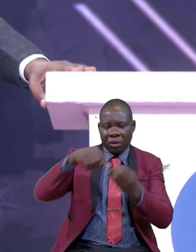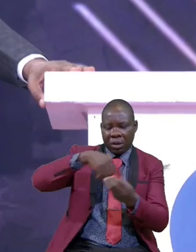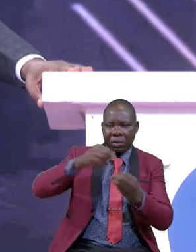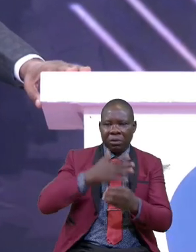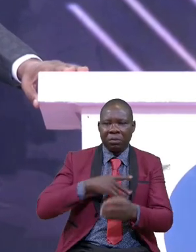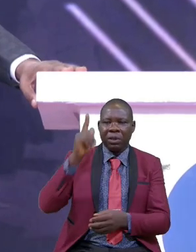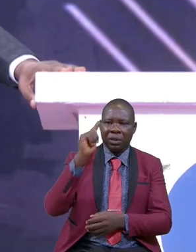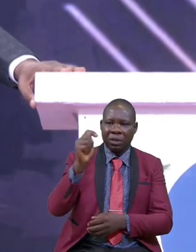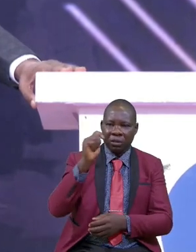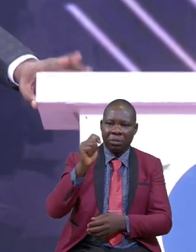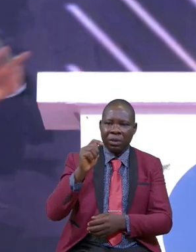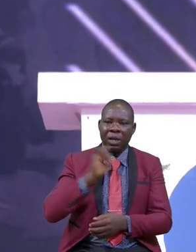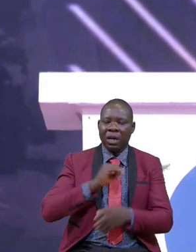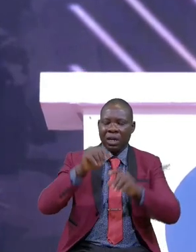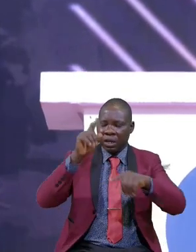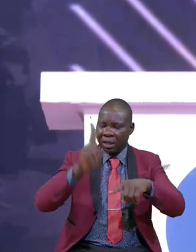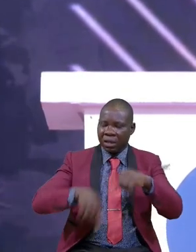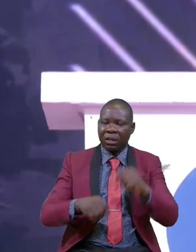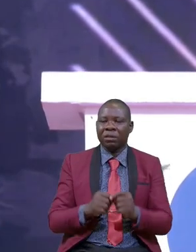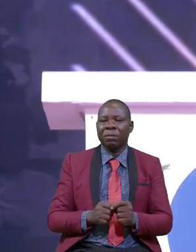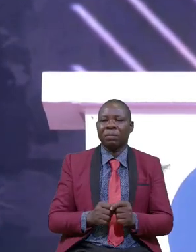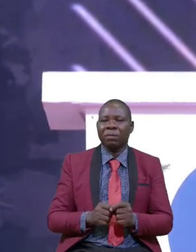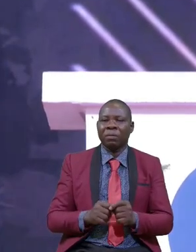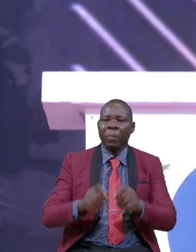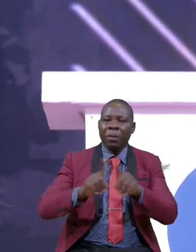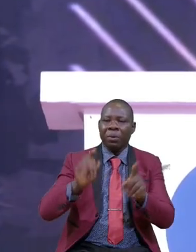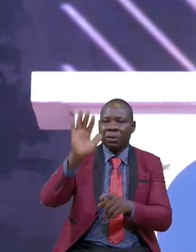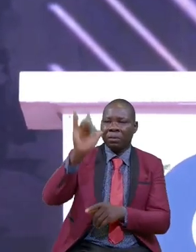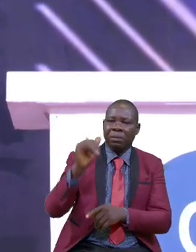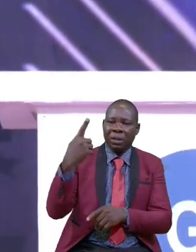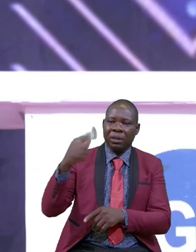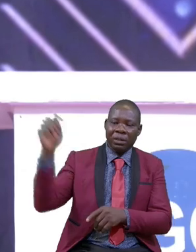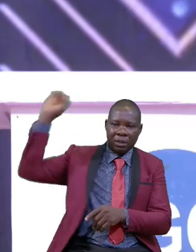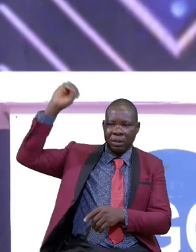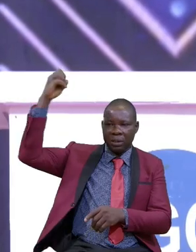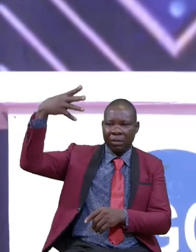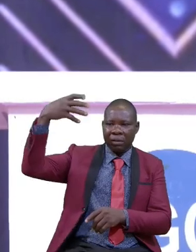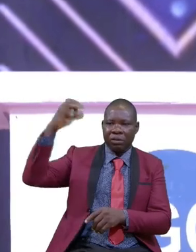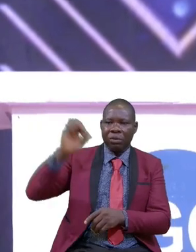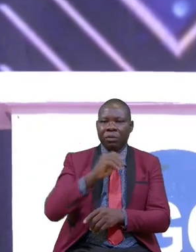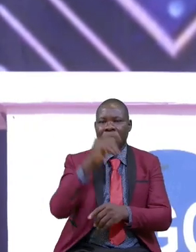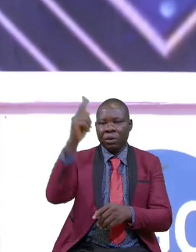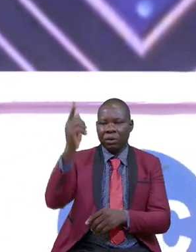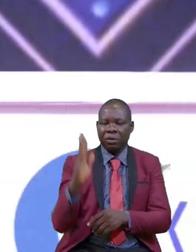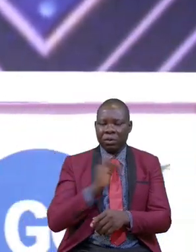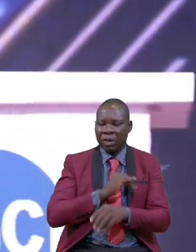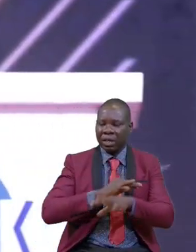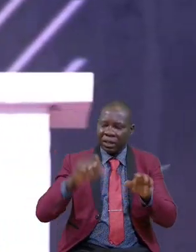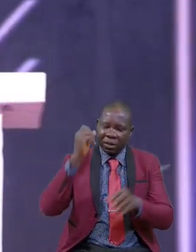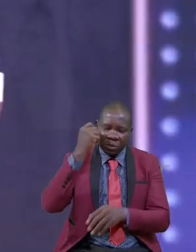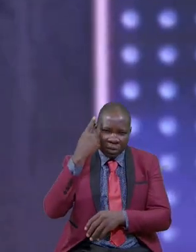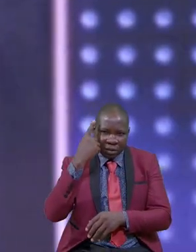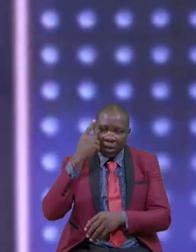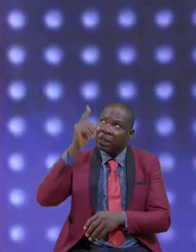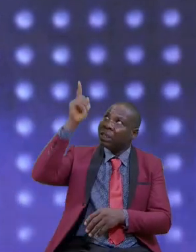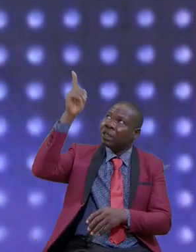témoignage, I could not. Je n'arrivais pas. But by the grace mais par la grâce God, de Dieu, I didn't realize j'ai réalisé he came from heaven